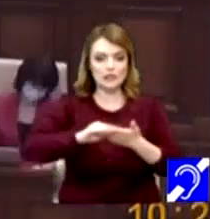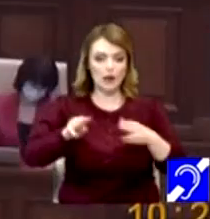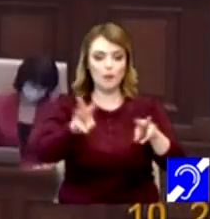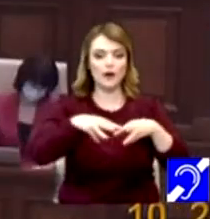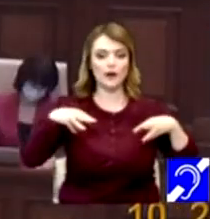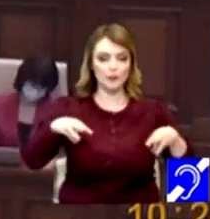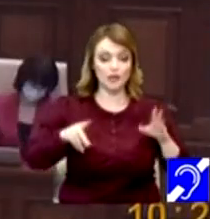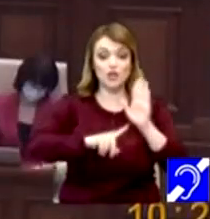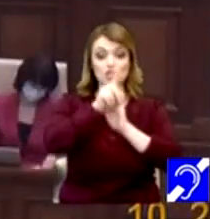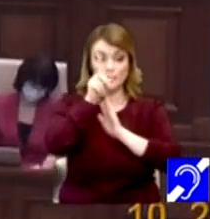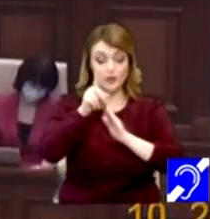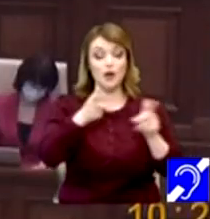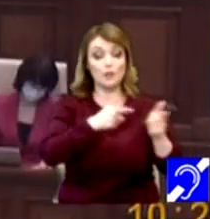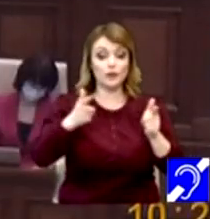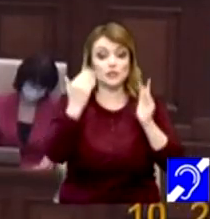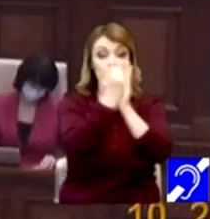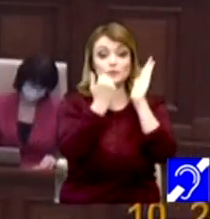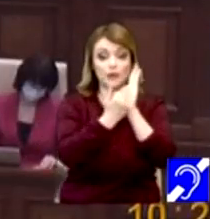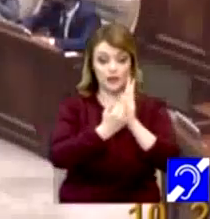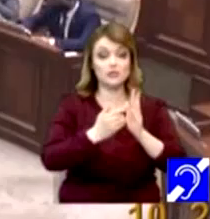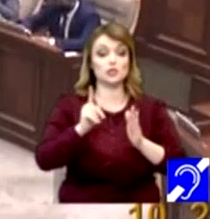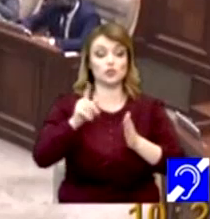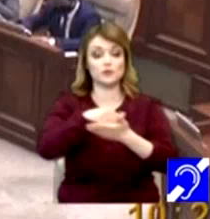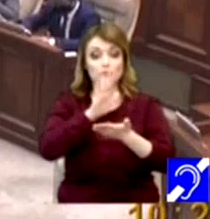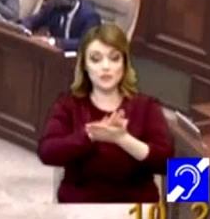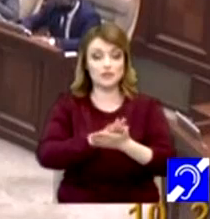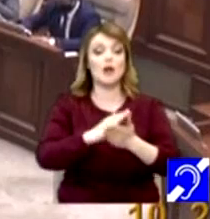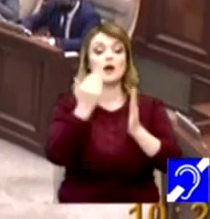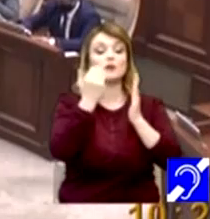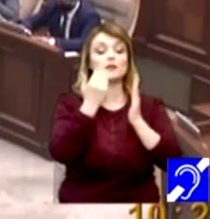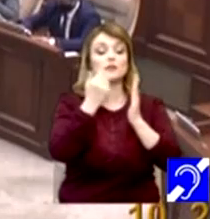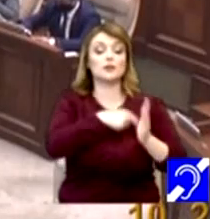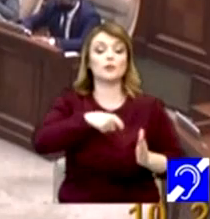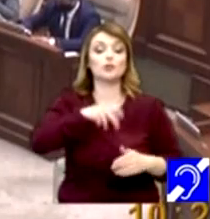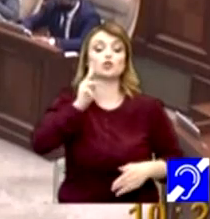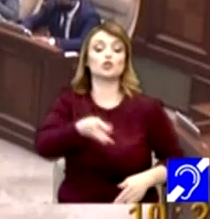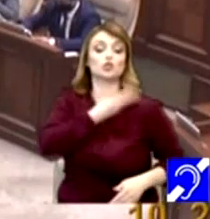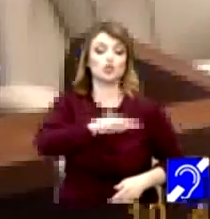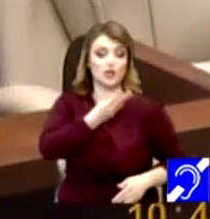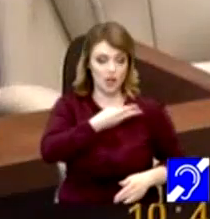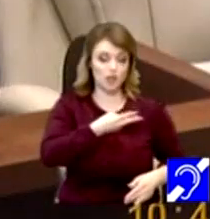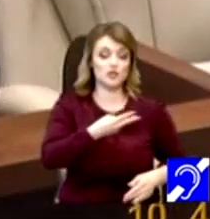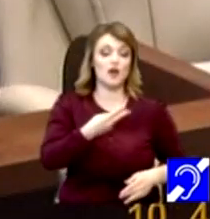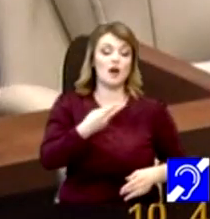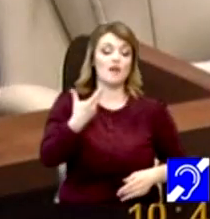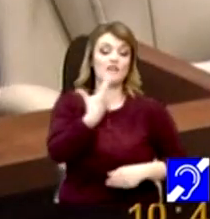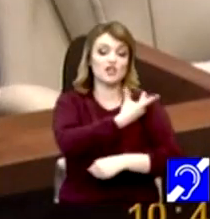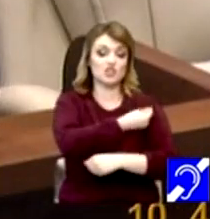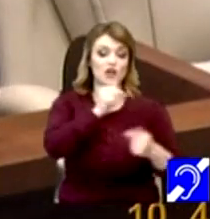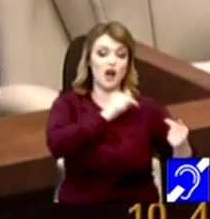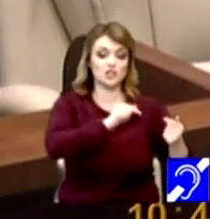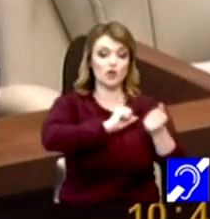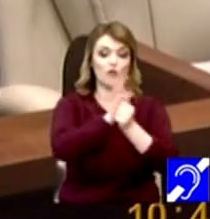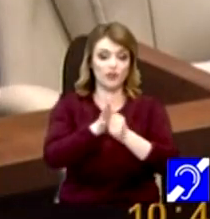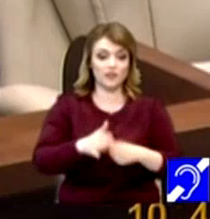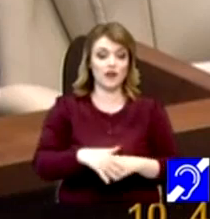Secretariatul Parlamentului a început să întocmească listele pentru a identifica deputații doritori să se vaccineze anti-COVID-19. Deși